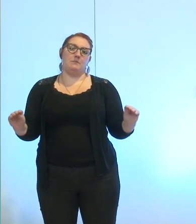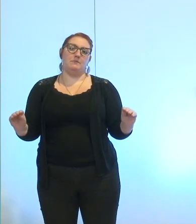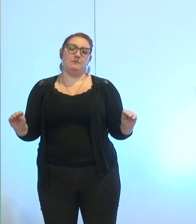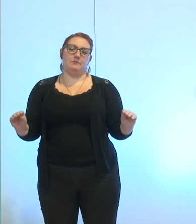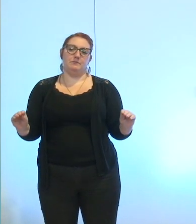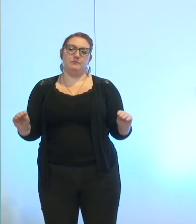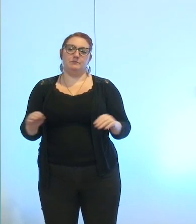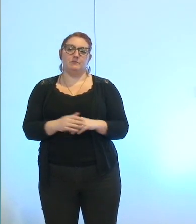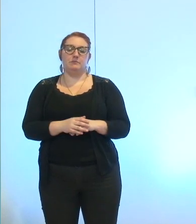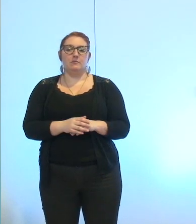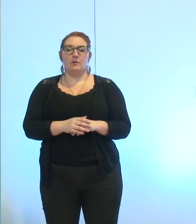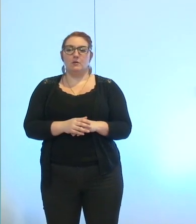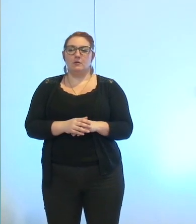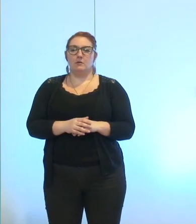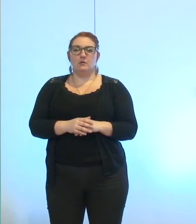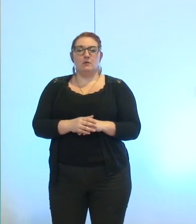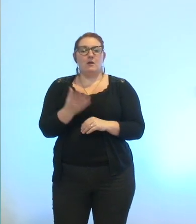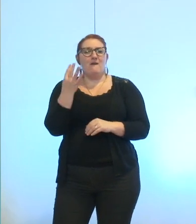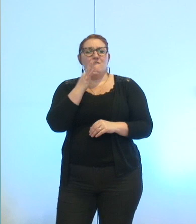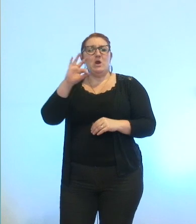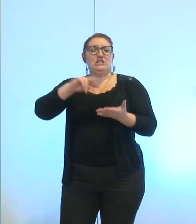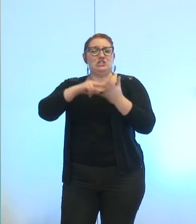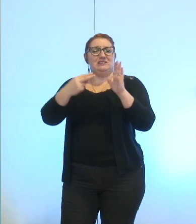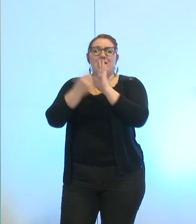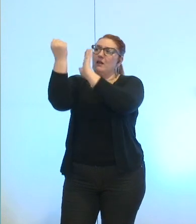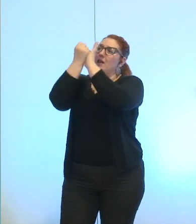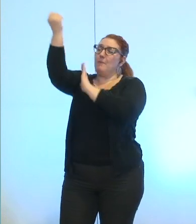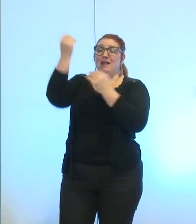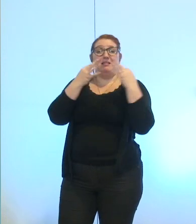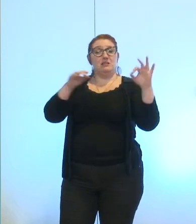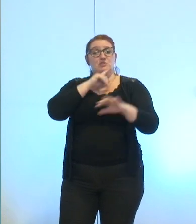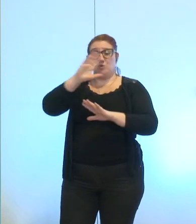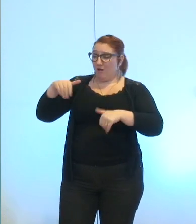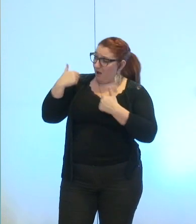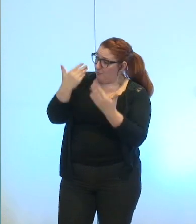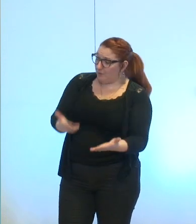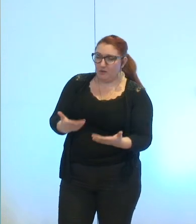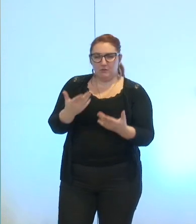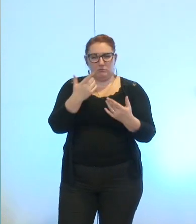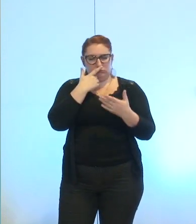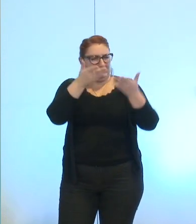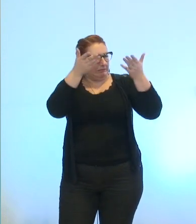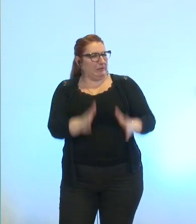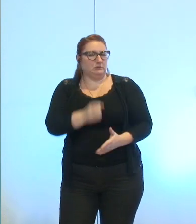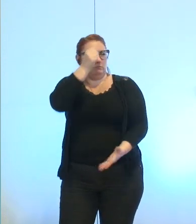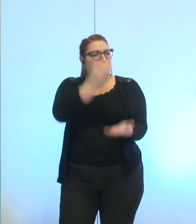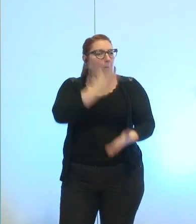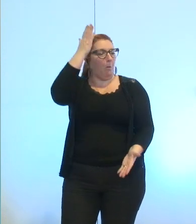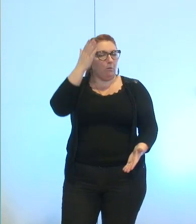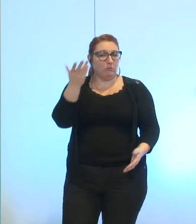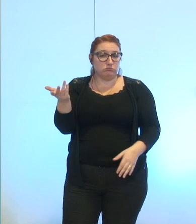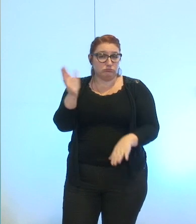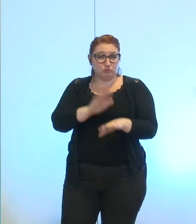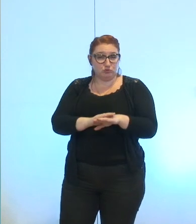obtenu la labilisation frenchtech cette décision va à l'encontre de toute réflexion sur les moyens à mobiliser pour